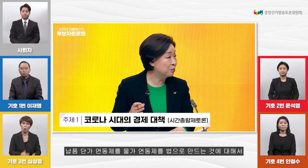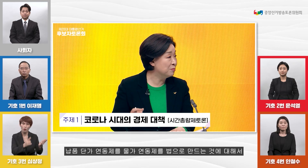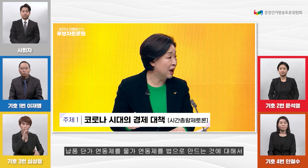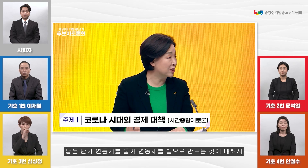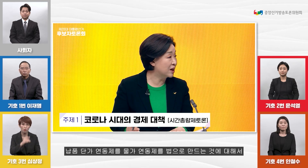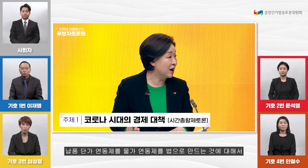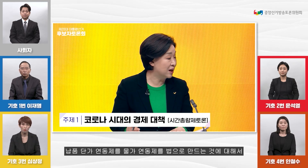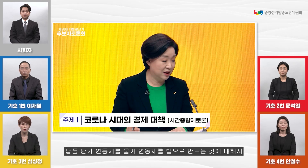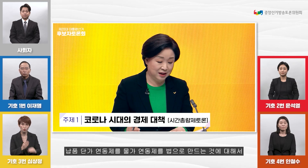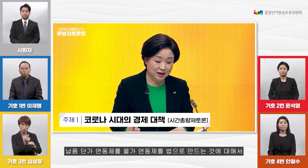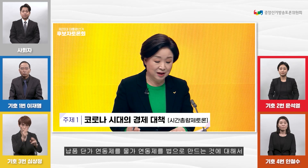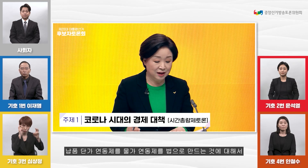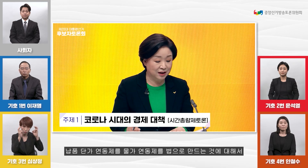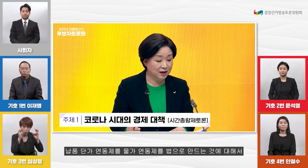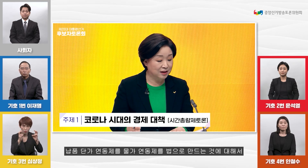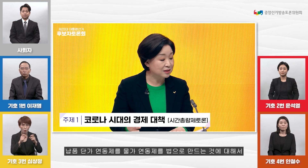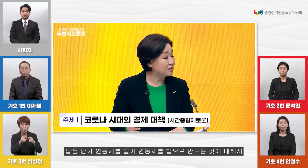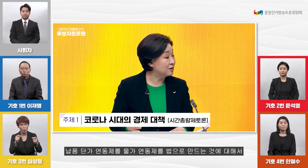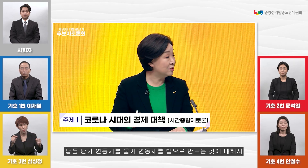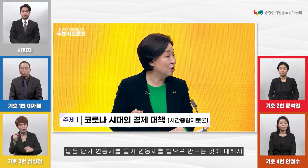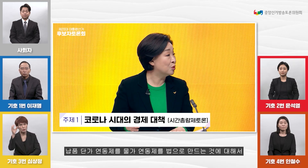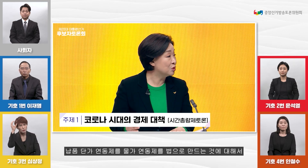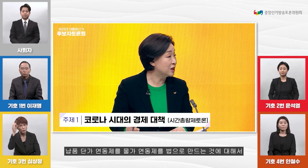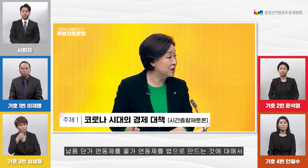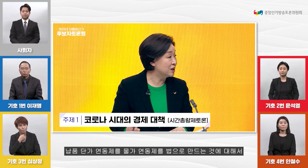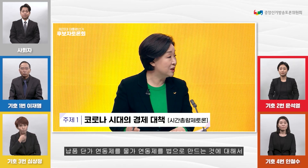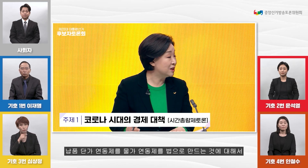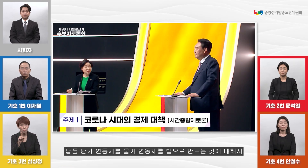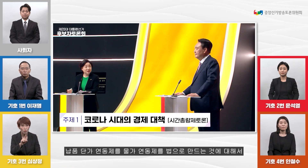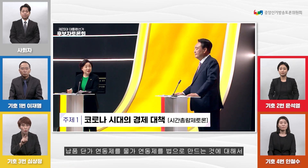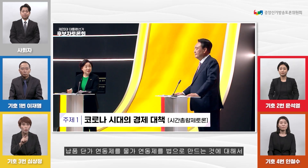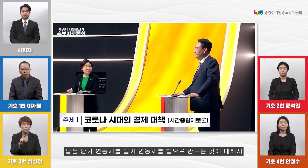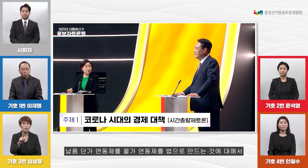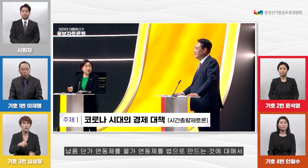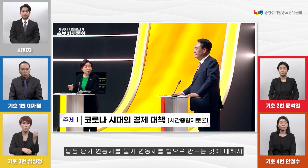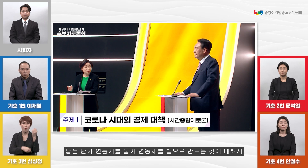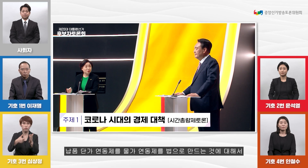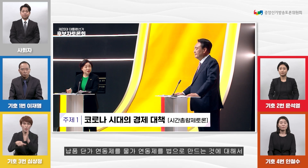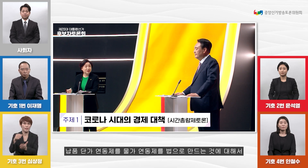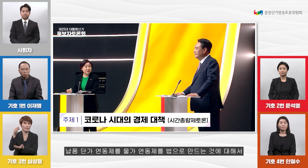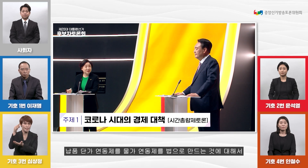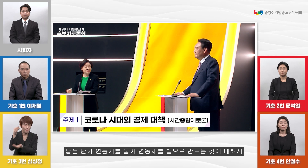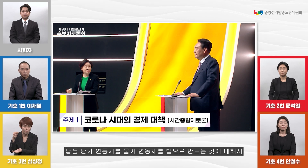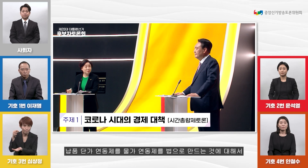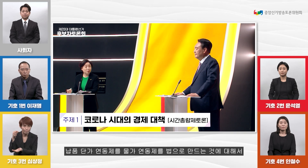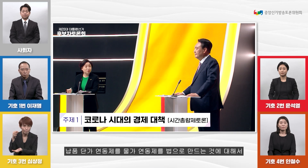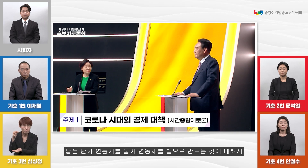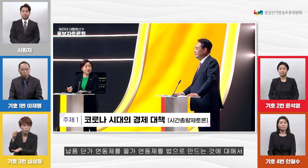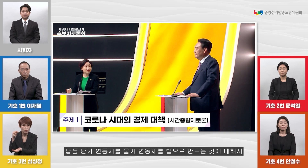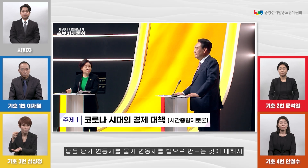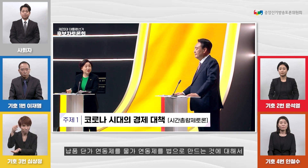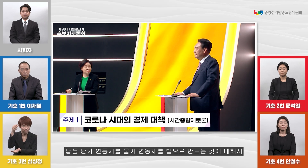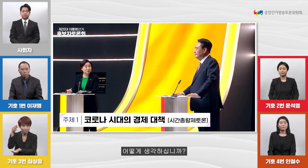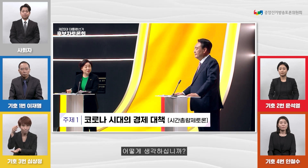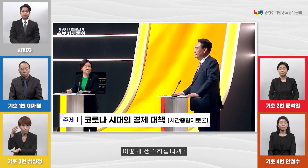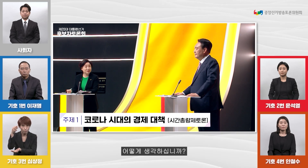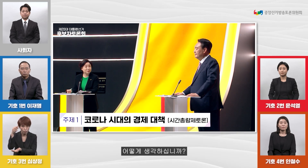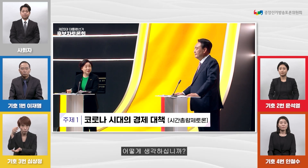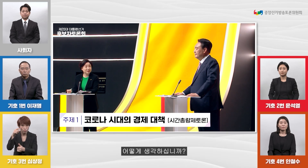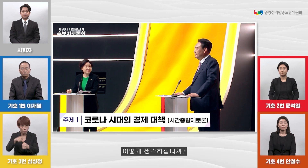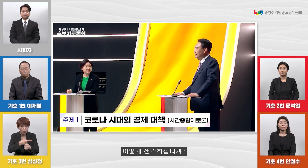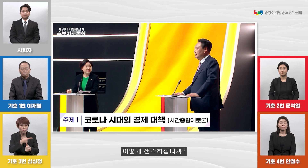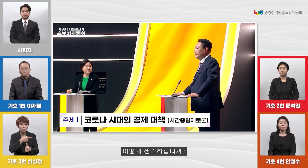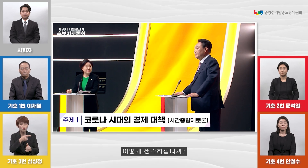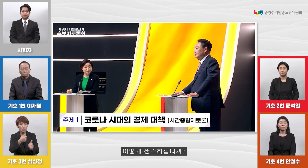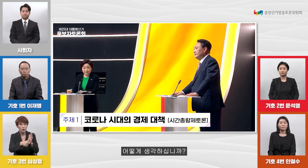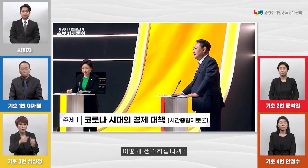이 납품 단가 그 연동제를 물가 연동제를 법으로 만드는 것에 대해서 어떻게